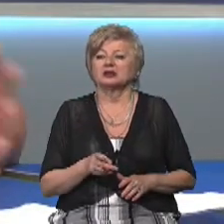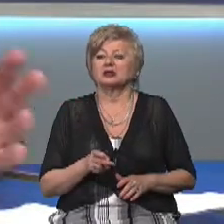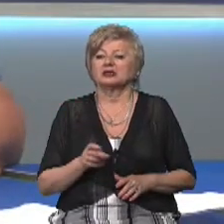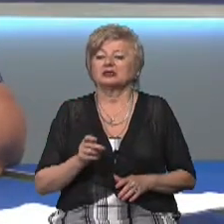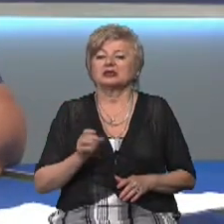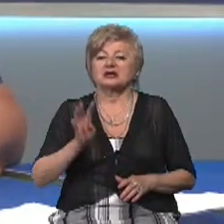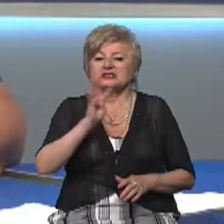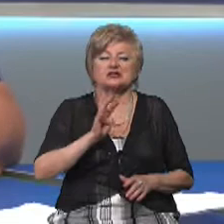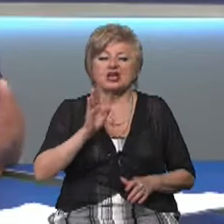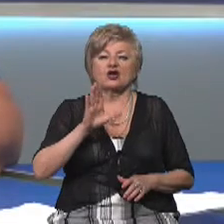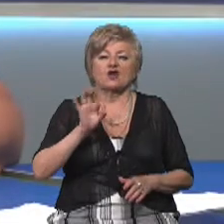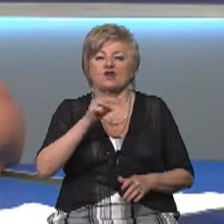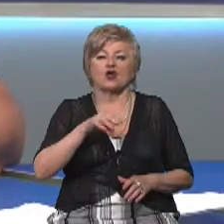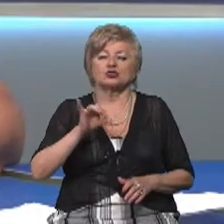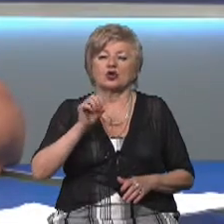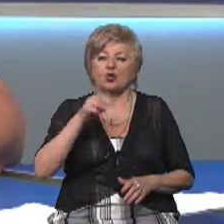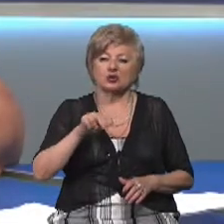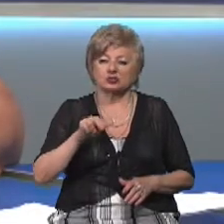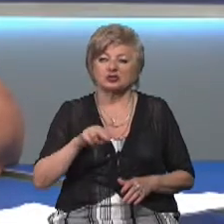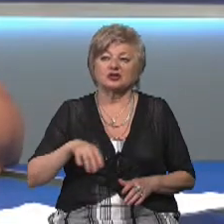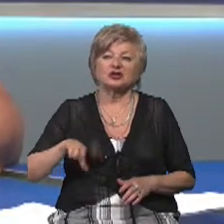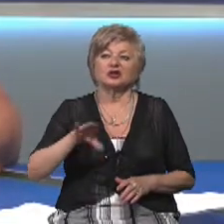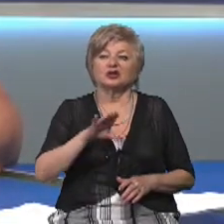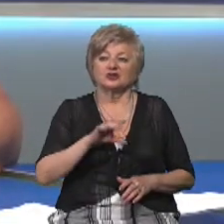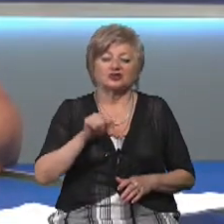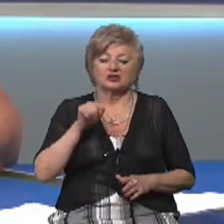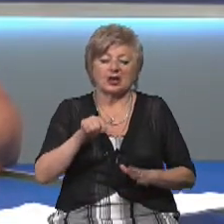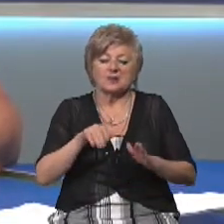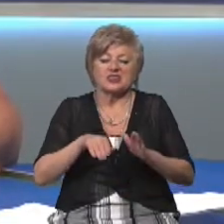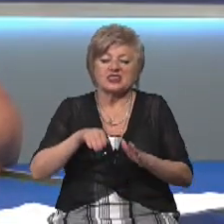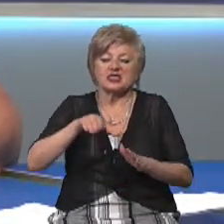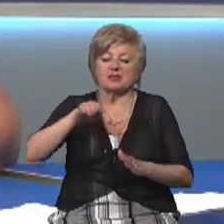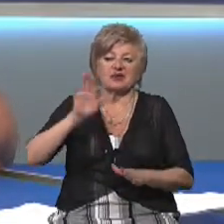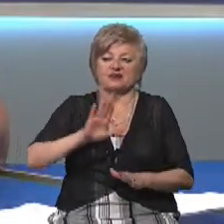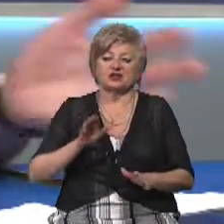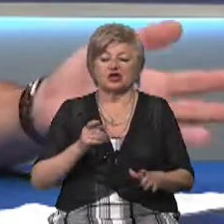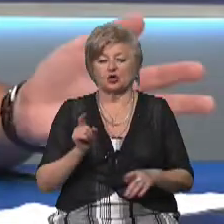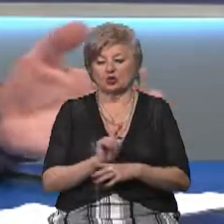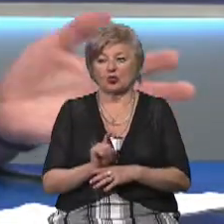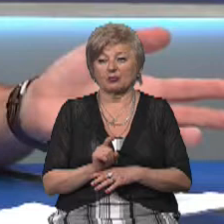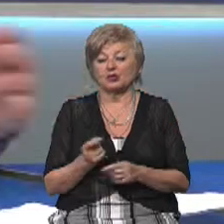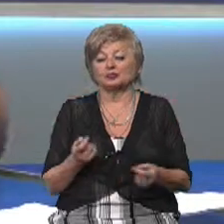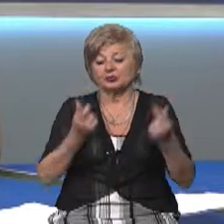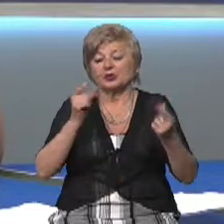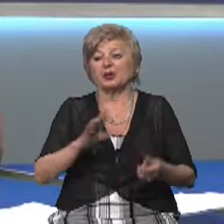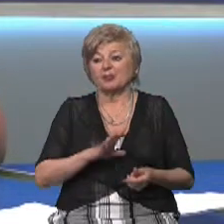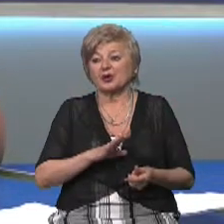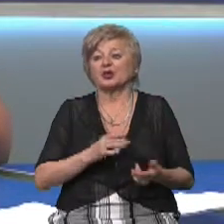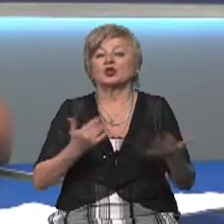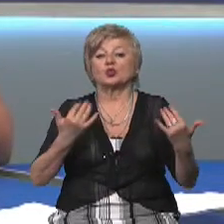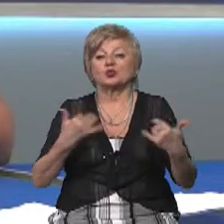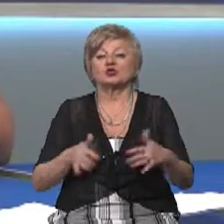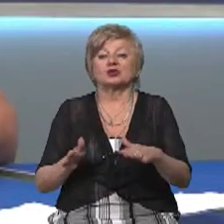сероводород, но все эти вещества в своих концентрациях не превышали предельно допустимый. То есть что-то было, но это уже были